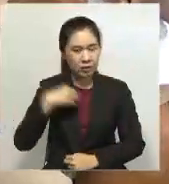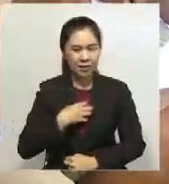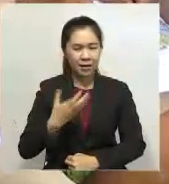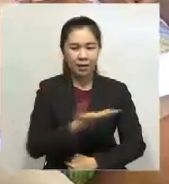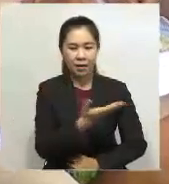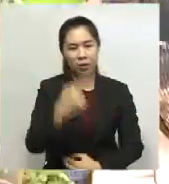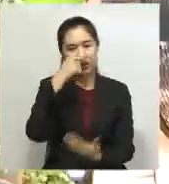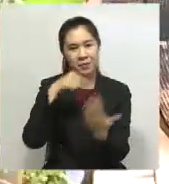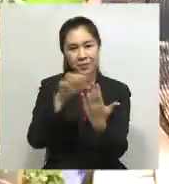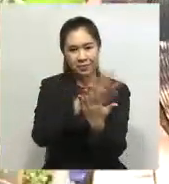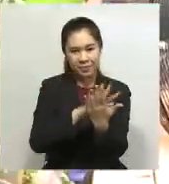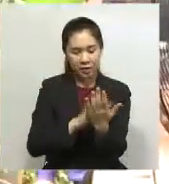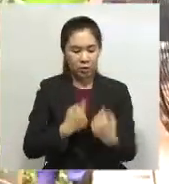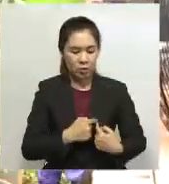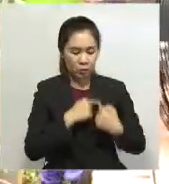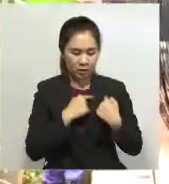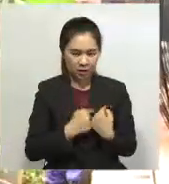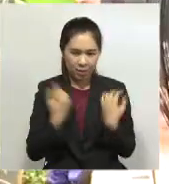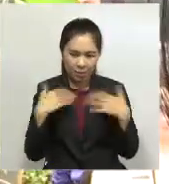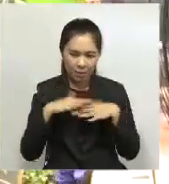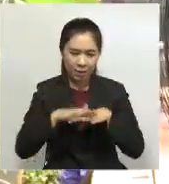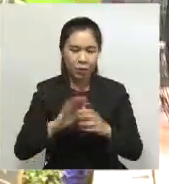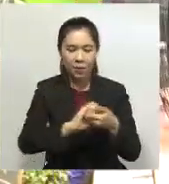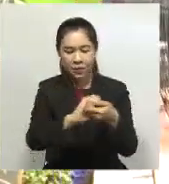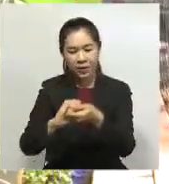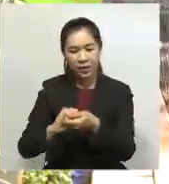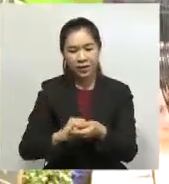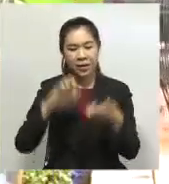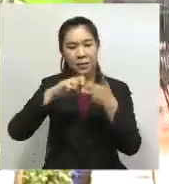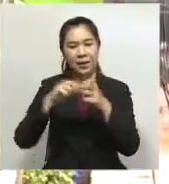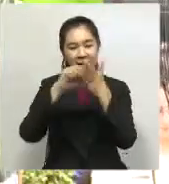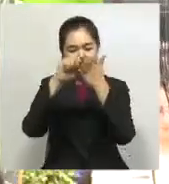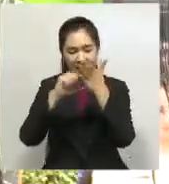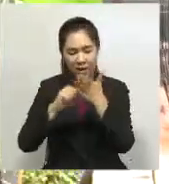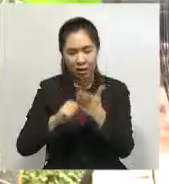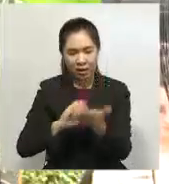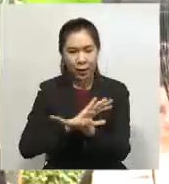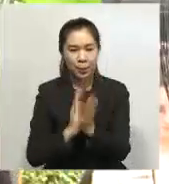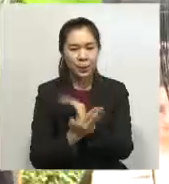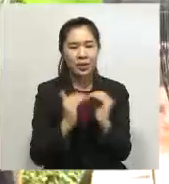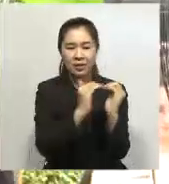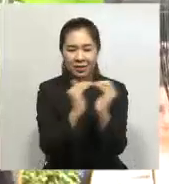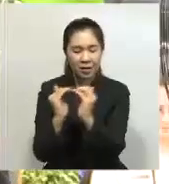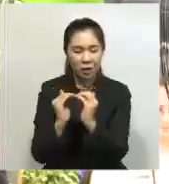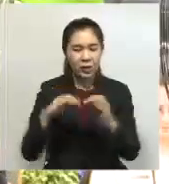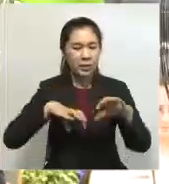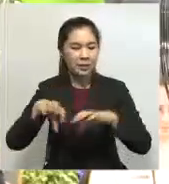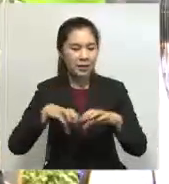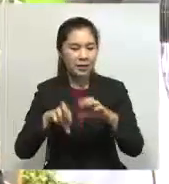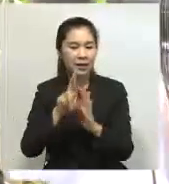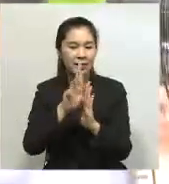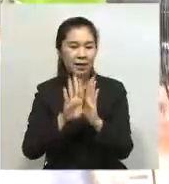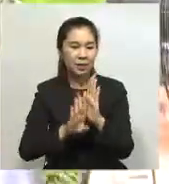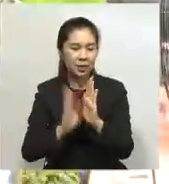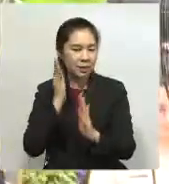ให้คนไทยทั้งประเทศนำหัวใจมาร่วมกันสร้างความร่วมมือแก้ปัญหาให้เกิดความเท่าเทียมกันแม้ต้องจัดระเบียบแต่ก็แก้ปัญหาระยะยา